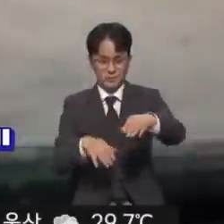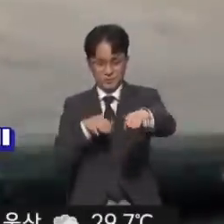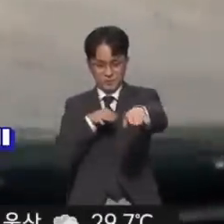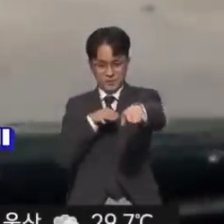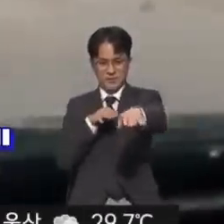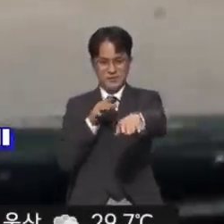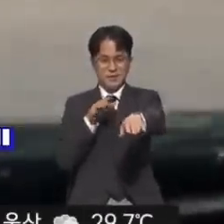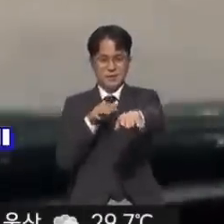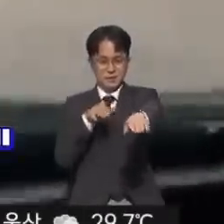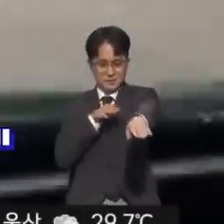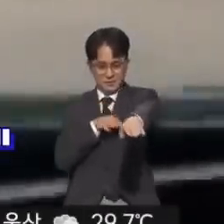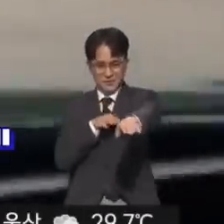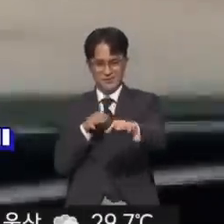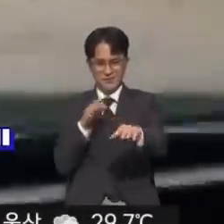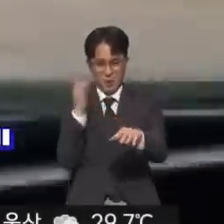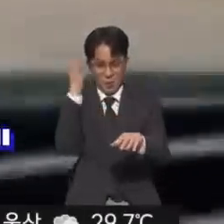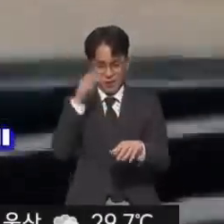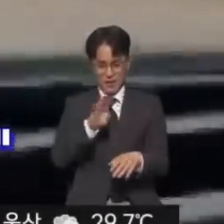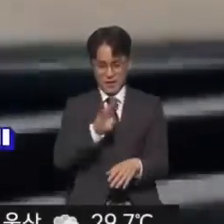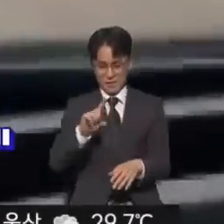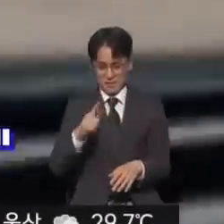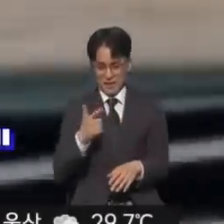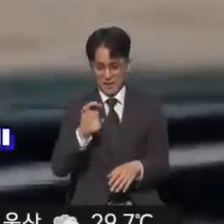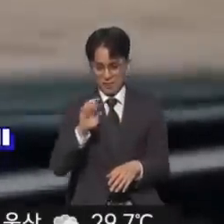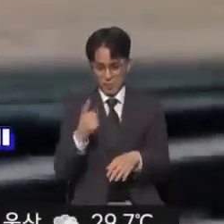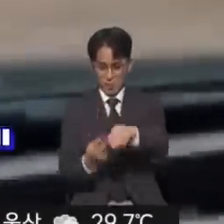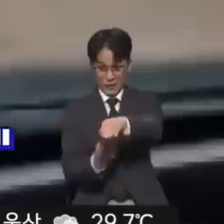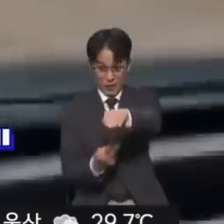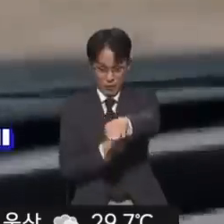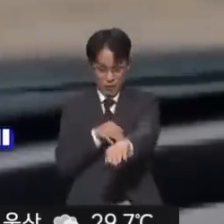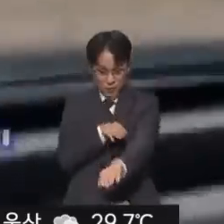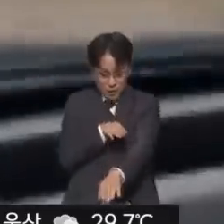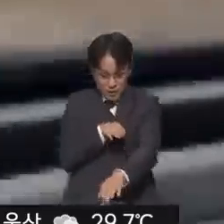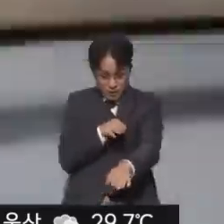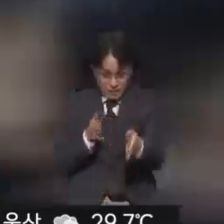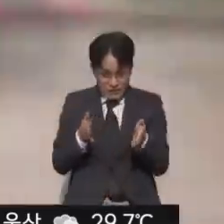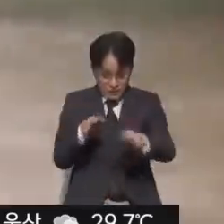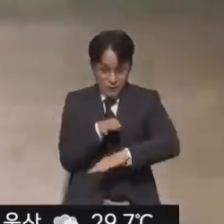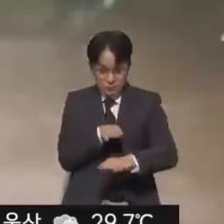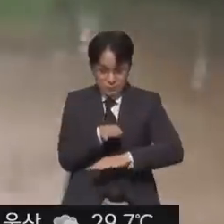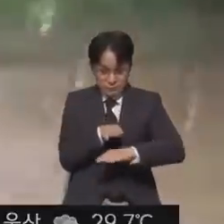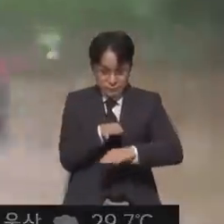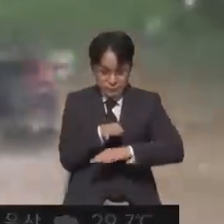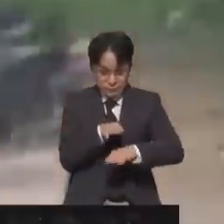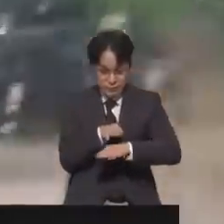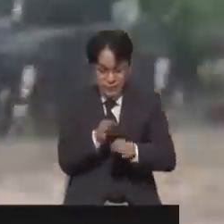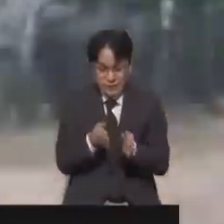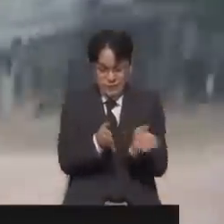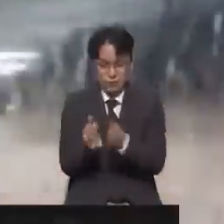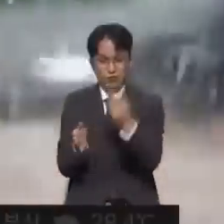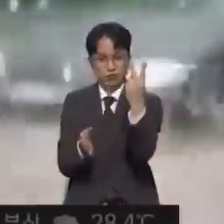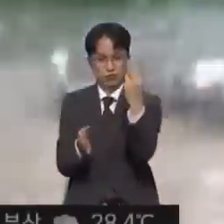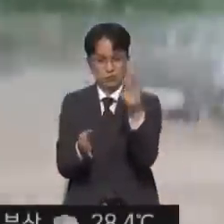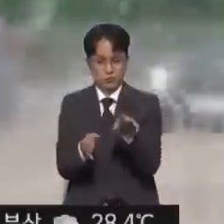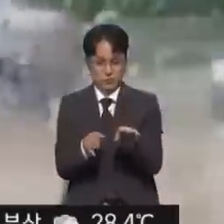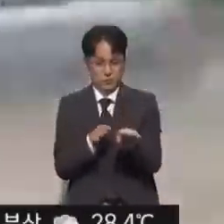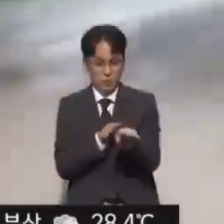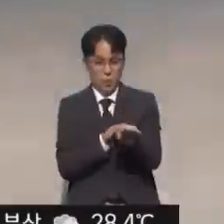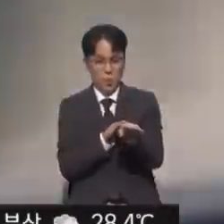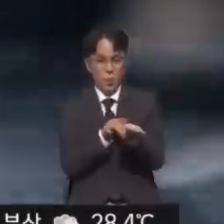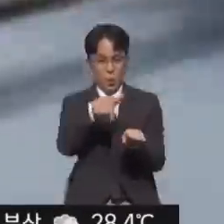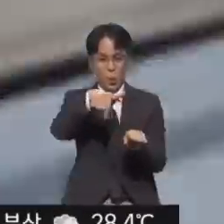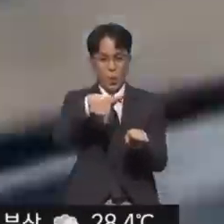있는데 어 물이 차고 있구나라고 퇴근을 하셨다는 게 그저 는 들으면서 믿겨 지지 않고 저런 말씀을